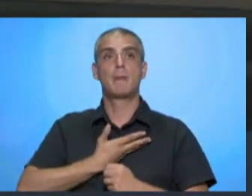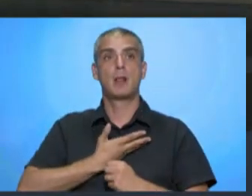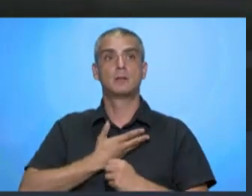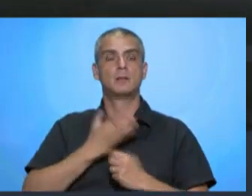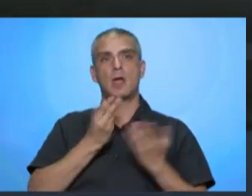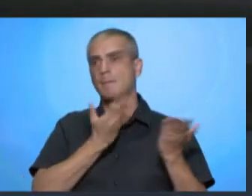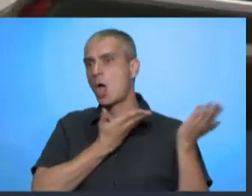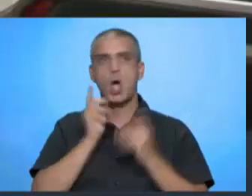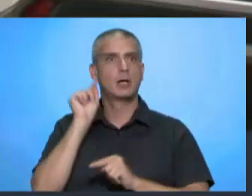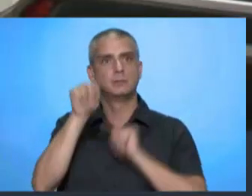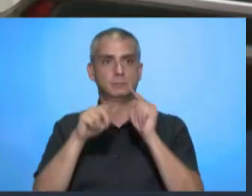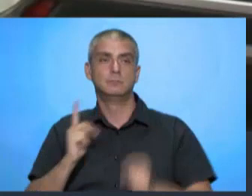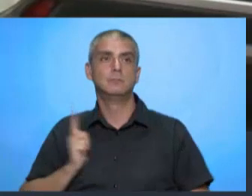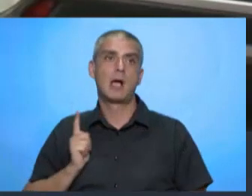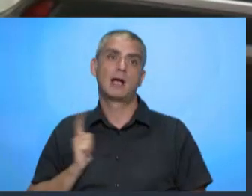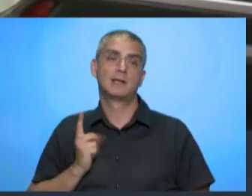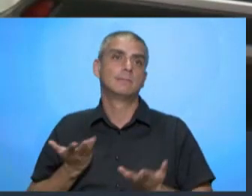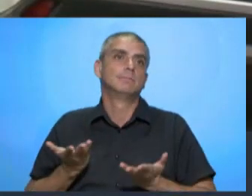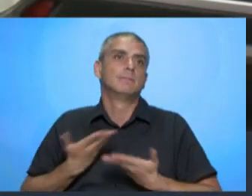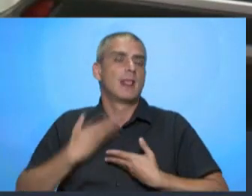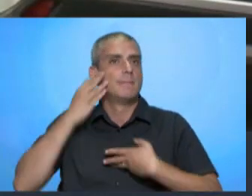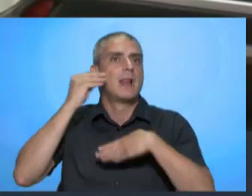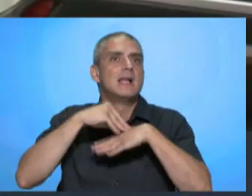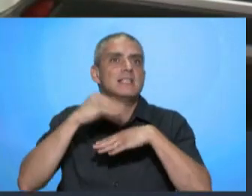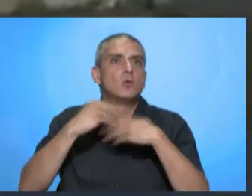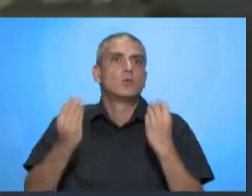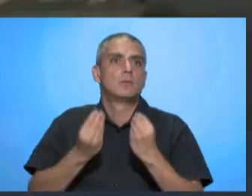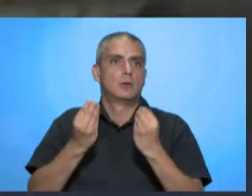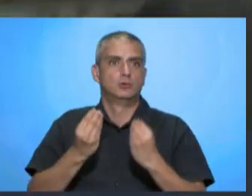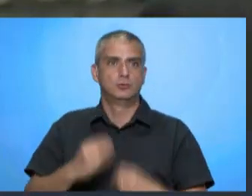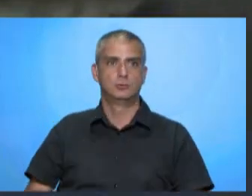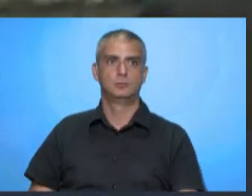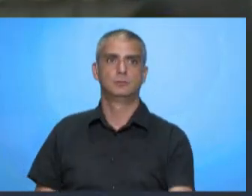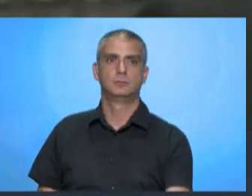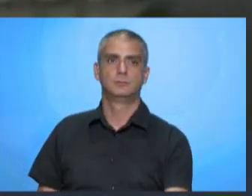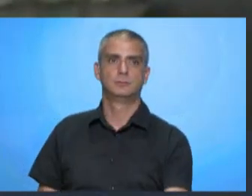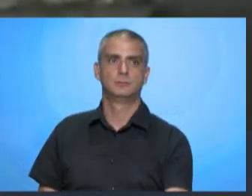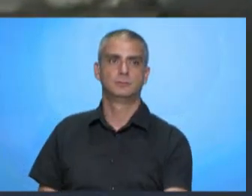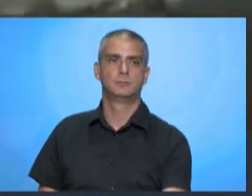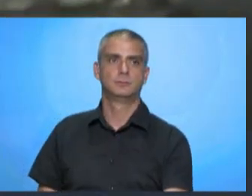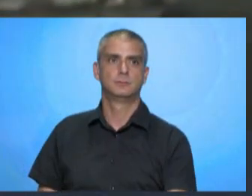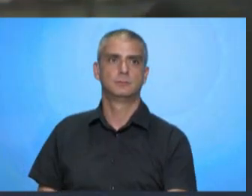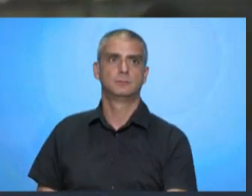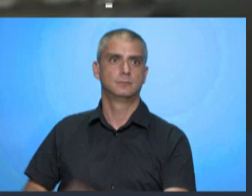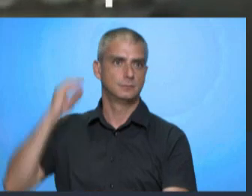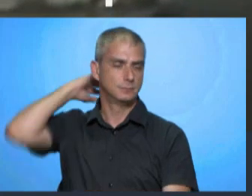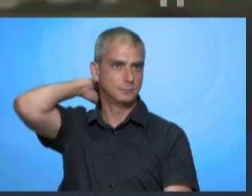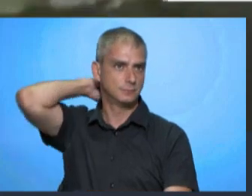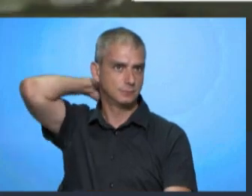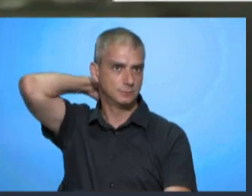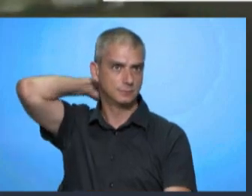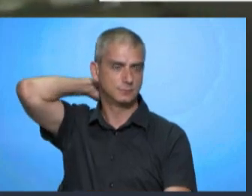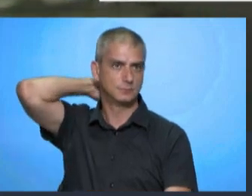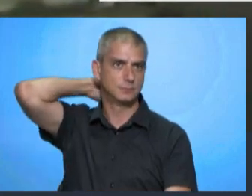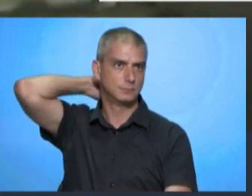אורחים שממתינים איתם לקבל עדכון כלשהו. מתמן השאלה, אני ארג'ם שלם, חייר. מתמן לבוא בפוליס, אני סעד עם